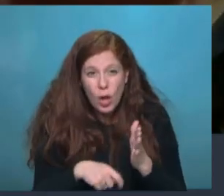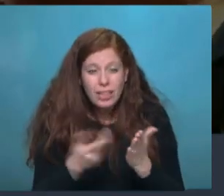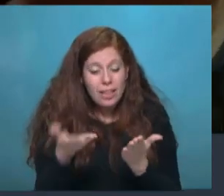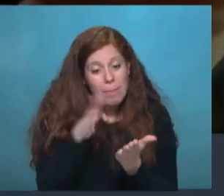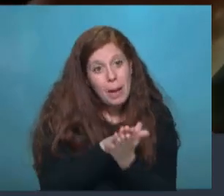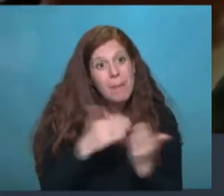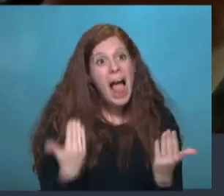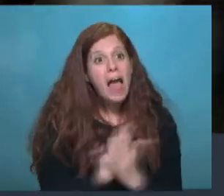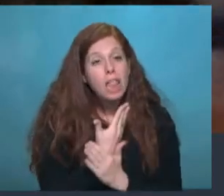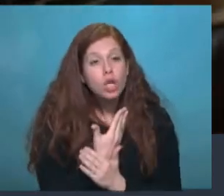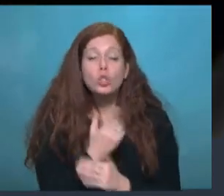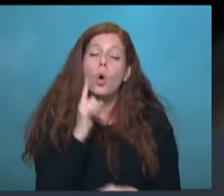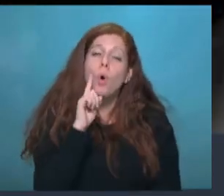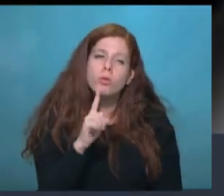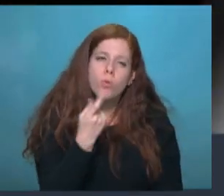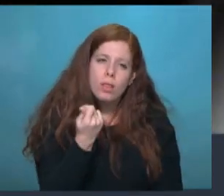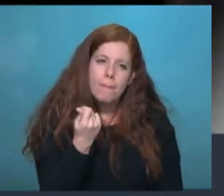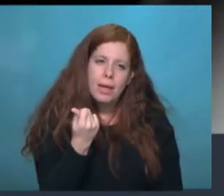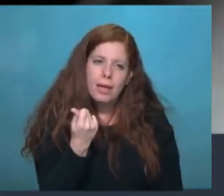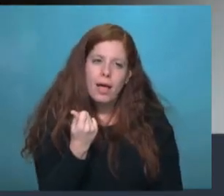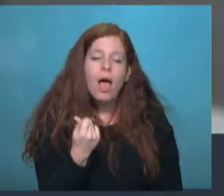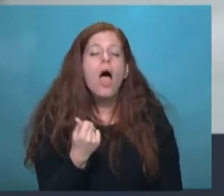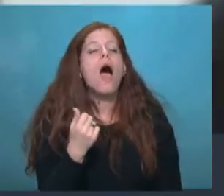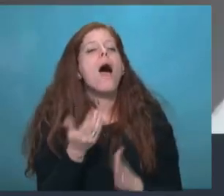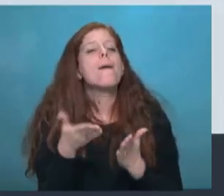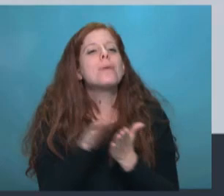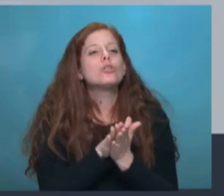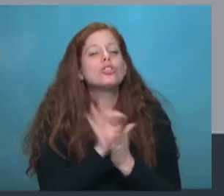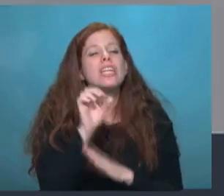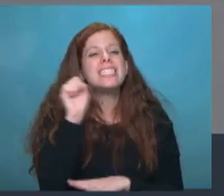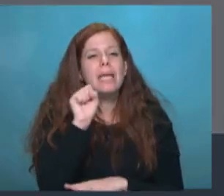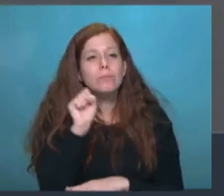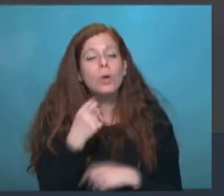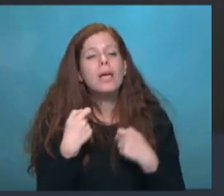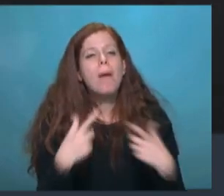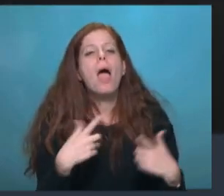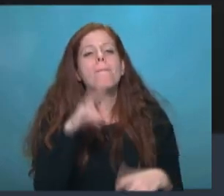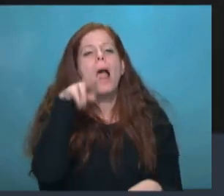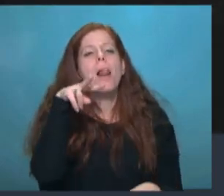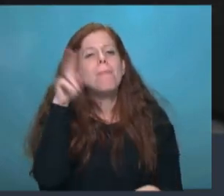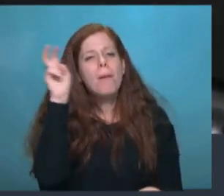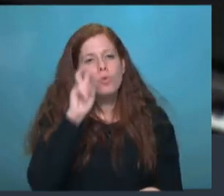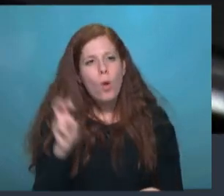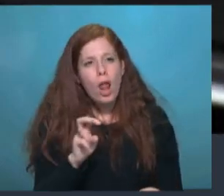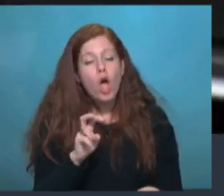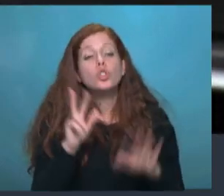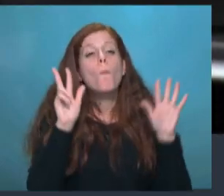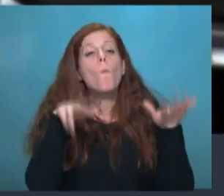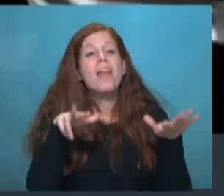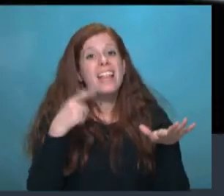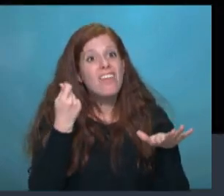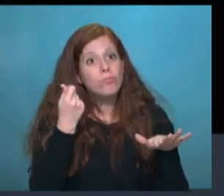החדש, קחו בחשבון את המחיר. המכשיר של סמסונג צפוי להימחר בכ-2,000 דולר, 8,000 שקלים